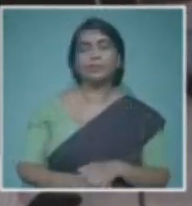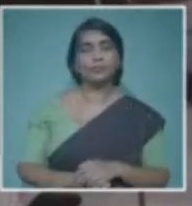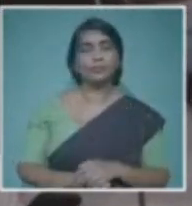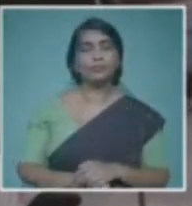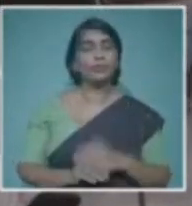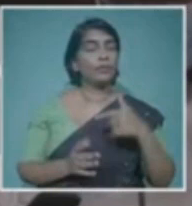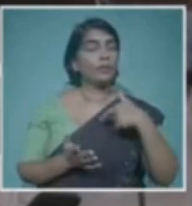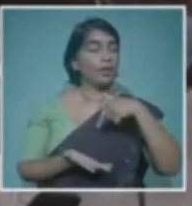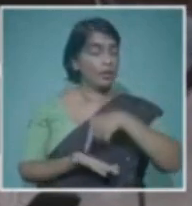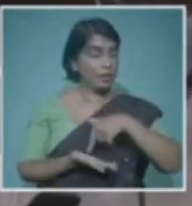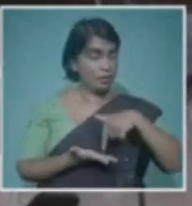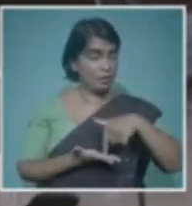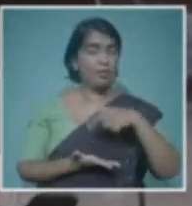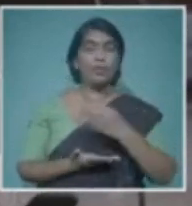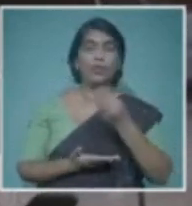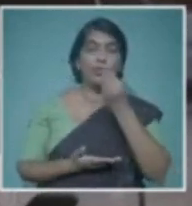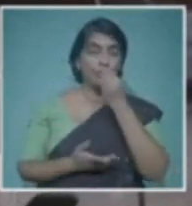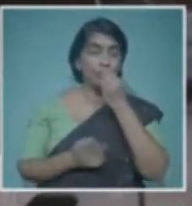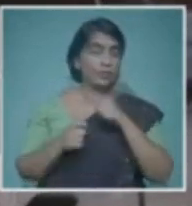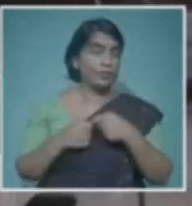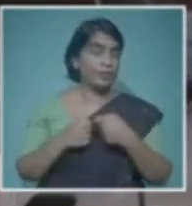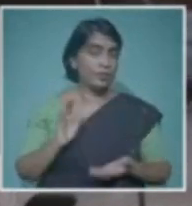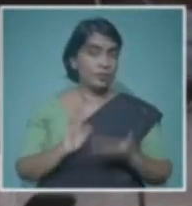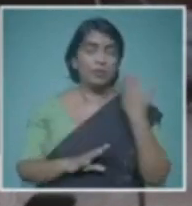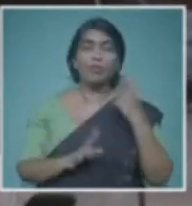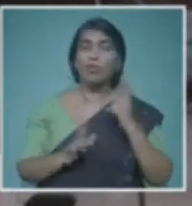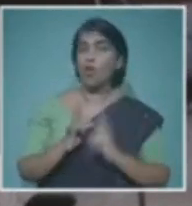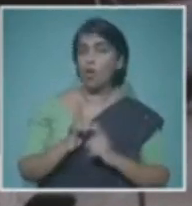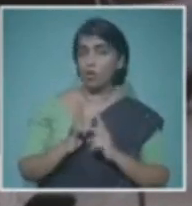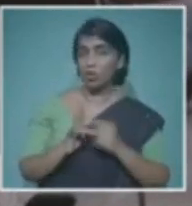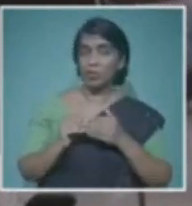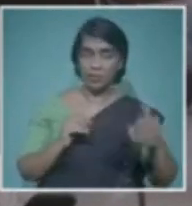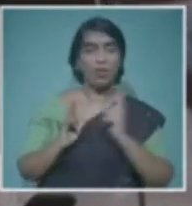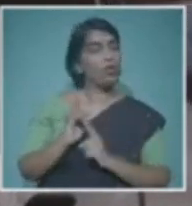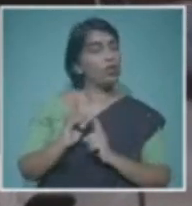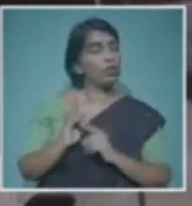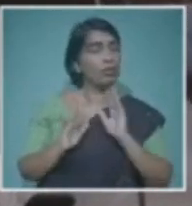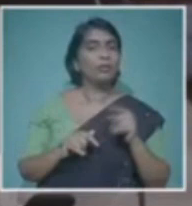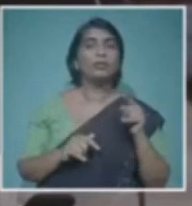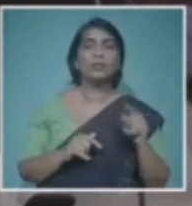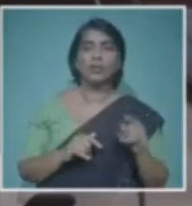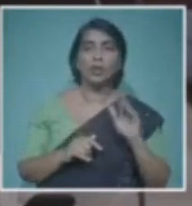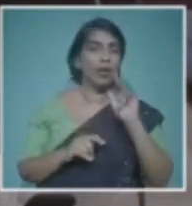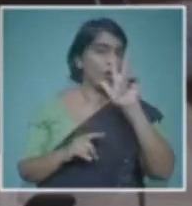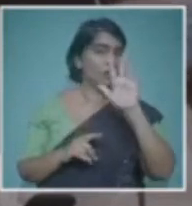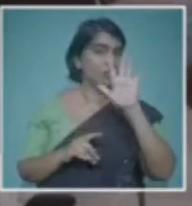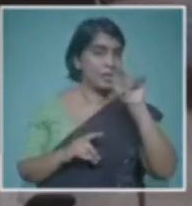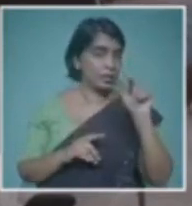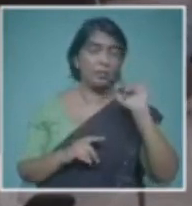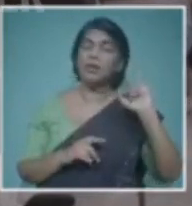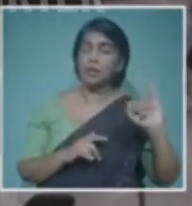දෙයක්. නාගරික ආහාර උද්ධමනය ඔක්ටෝබර් වෙනකොට මේ අවුරුද්දේ ඔක්ටෝබර් වෙනකොට